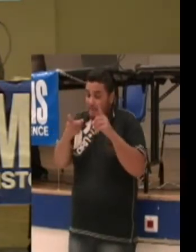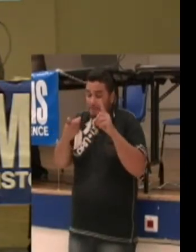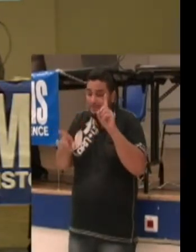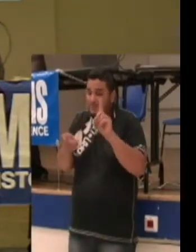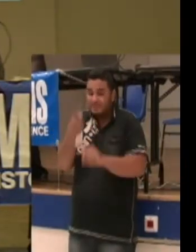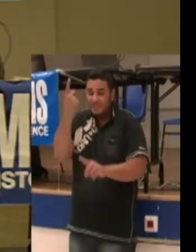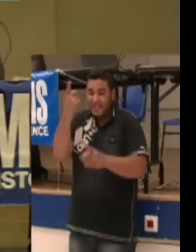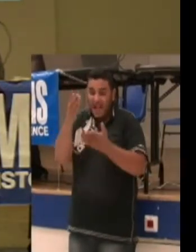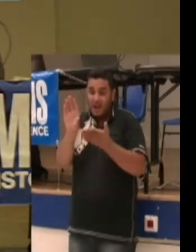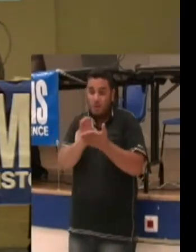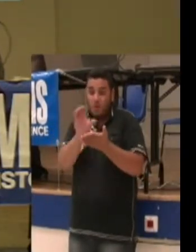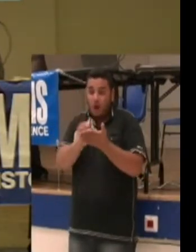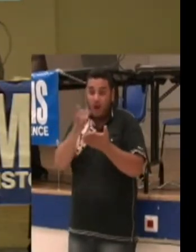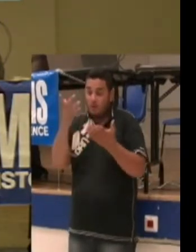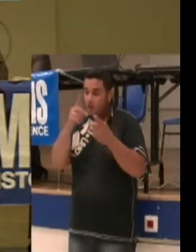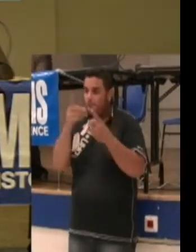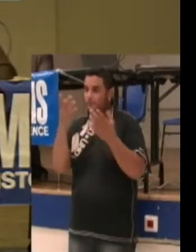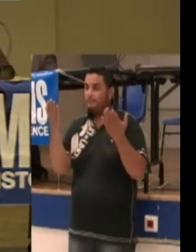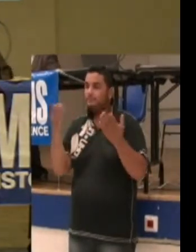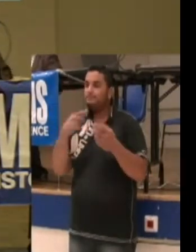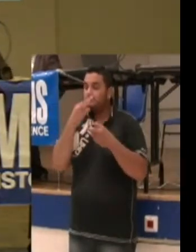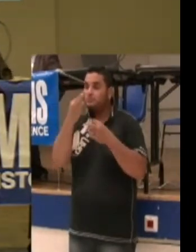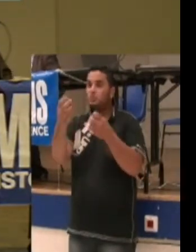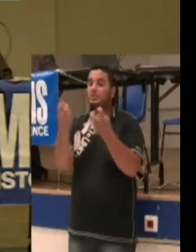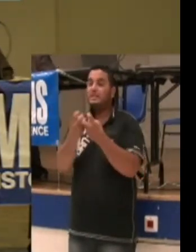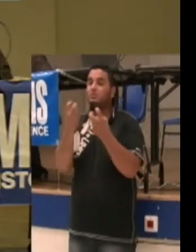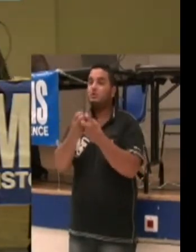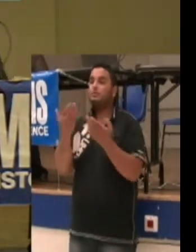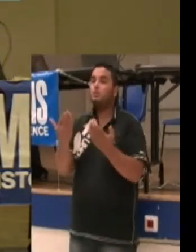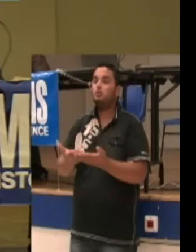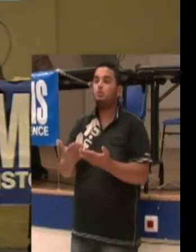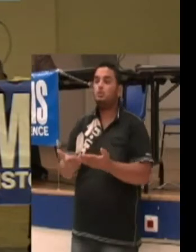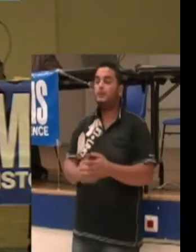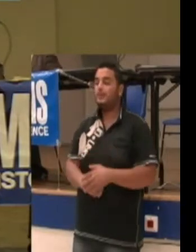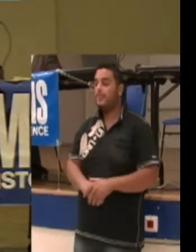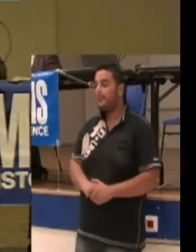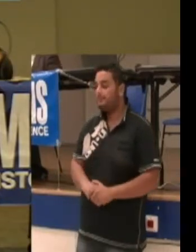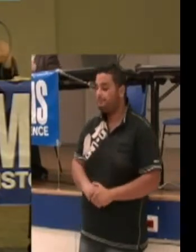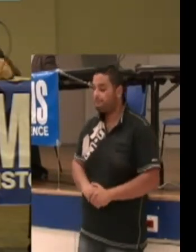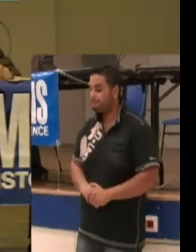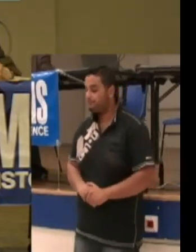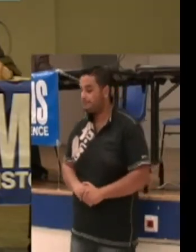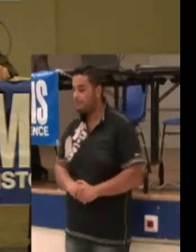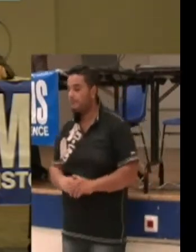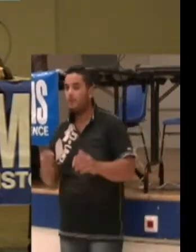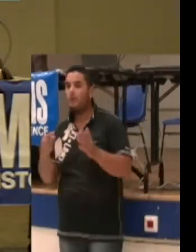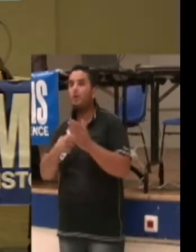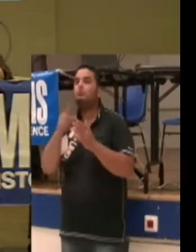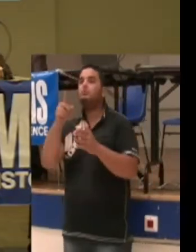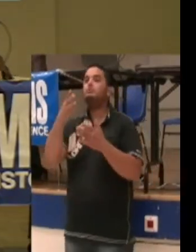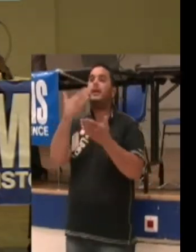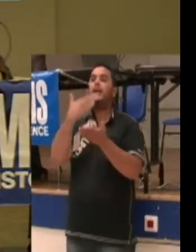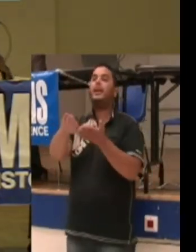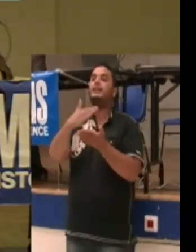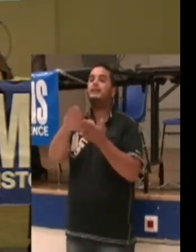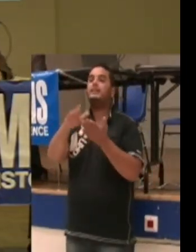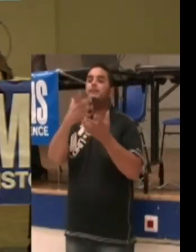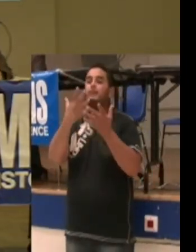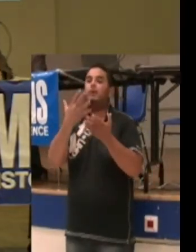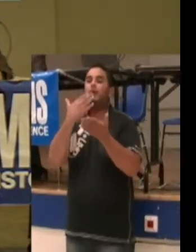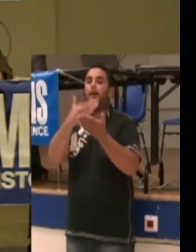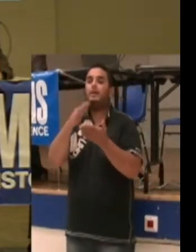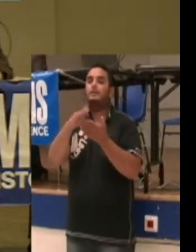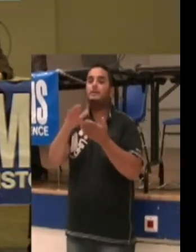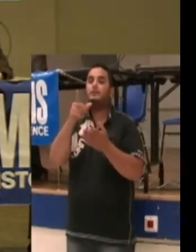significations du Coran sont immuables. Je vous donne un exemple. Aujourd'hui, quand on veut vous vendre un crédit, on vous dit faïda,